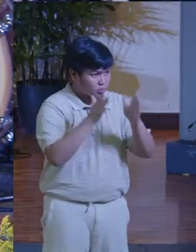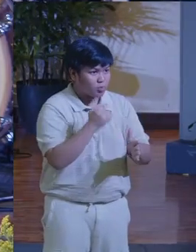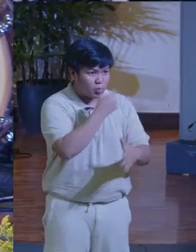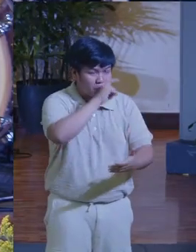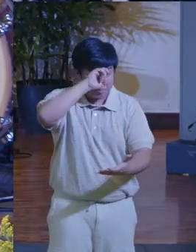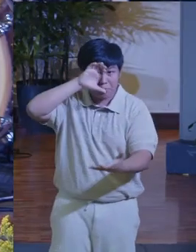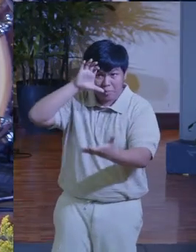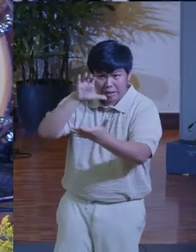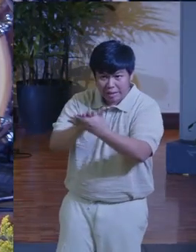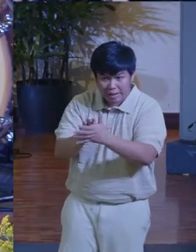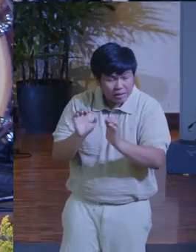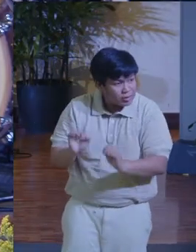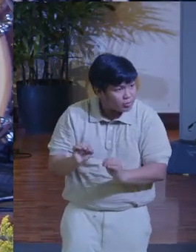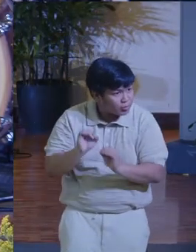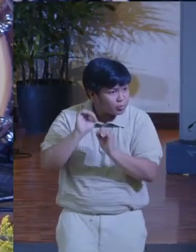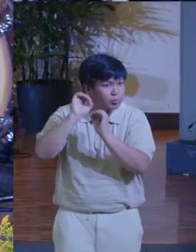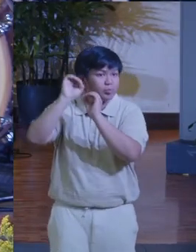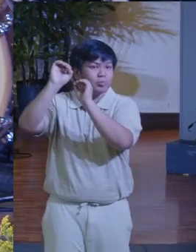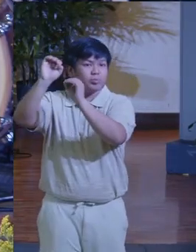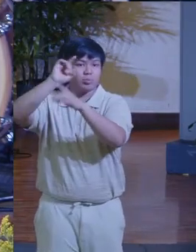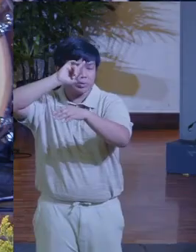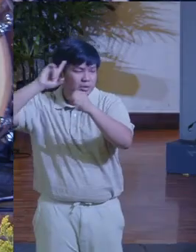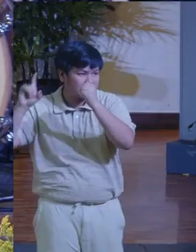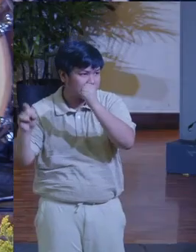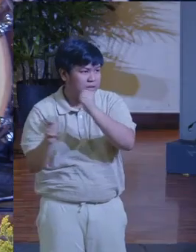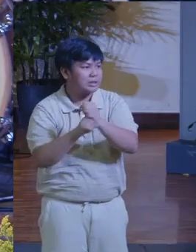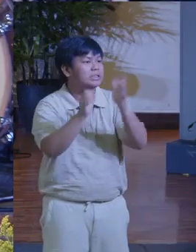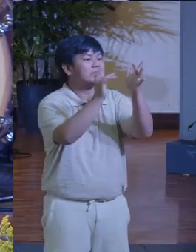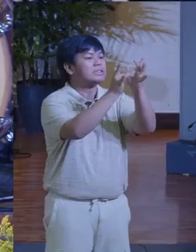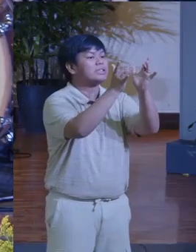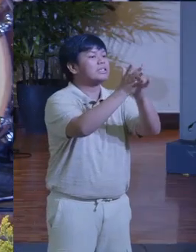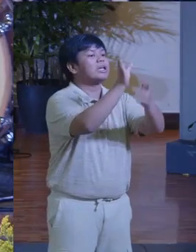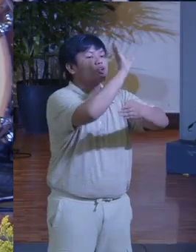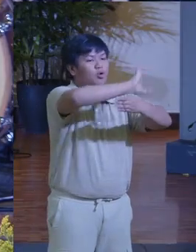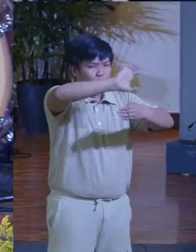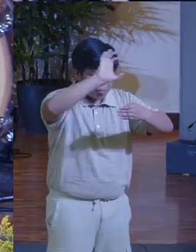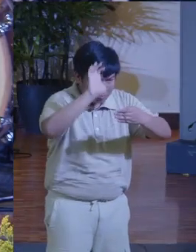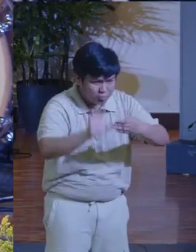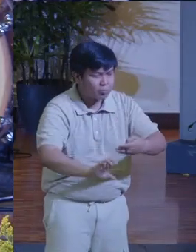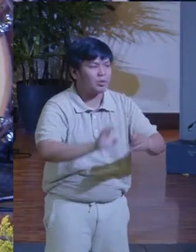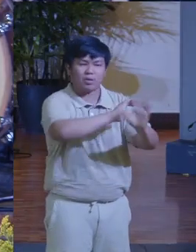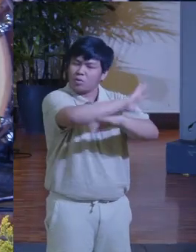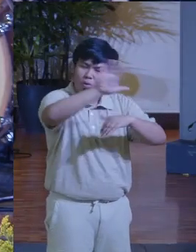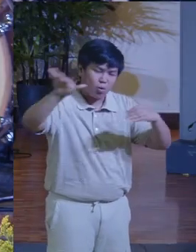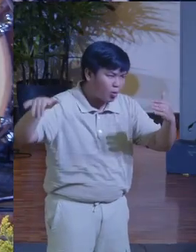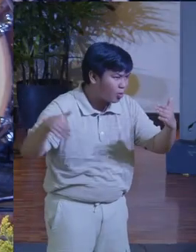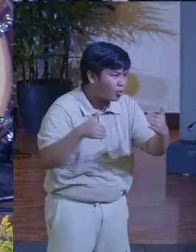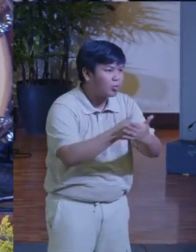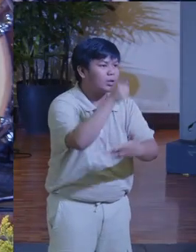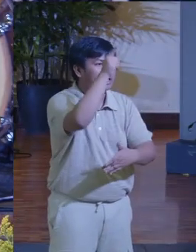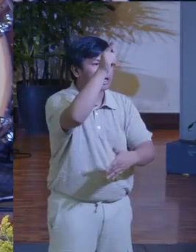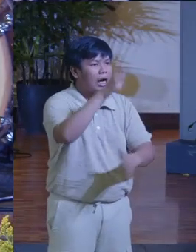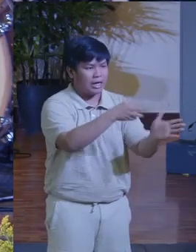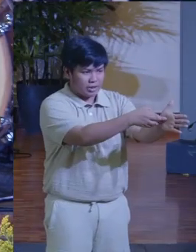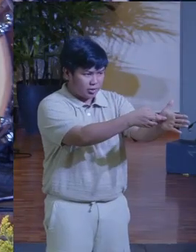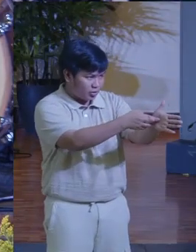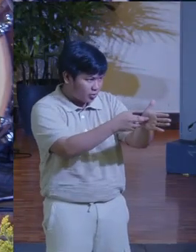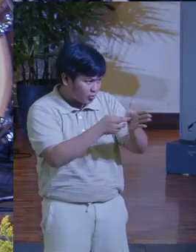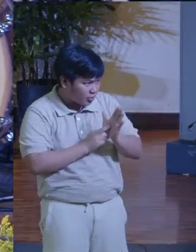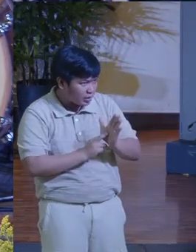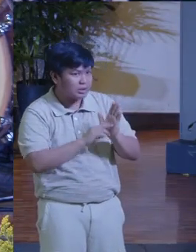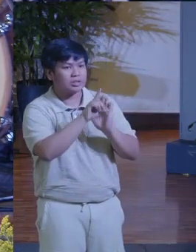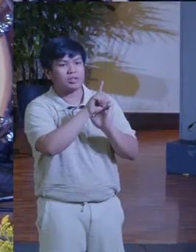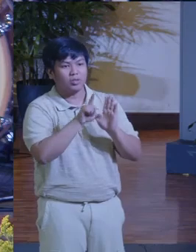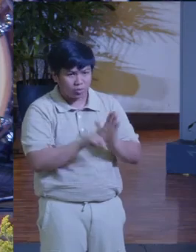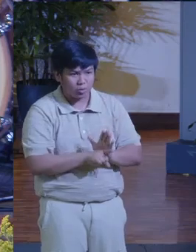mananampalataya sa ganap na pagtupad ni Jesus ng lahat ng hinihingi ng